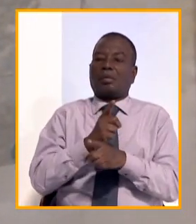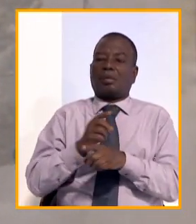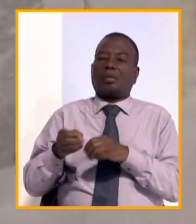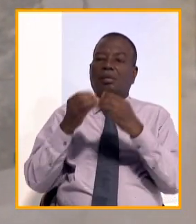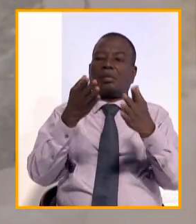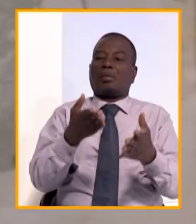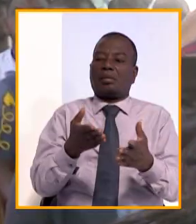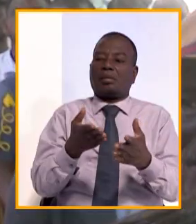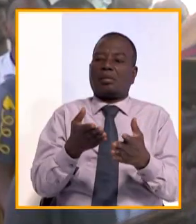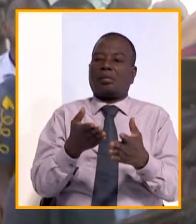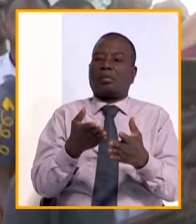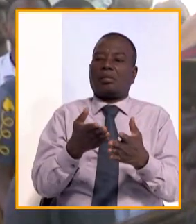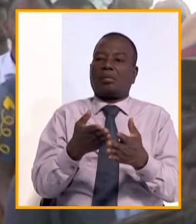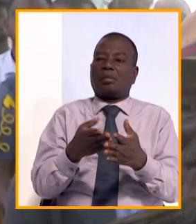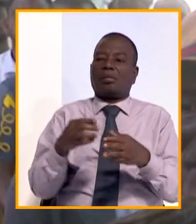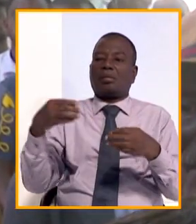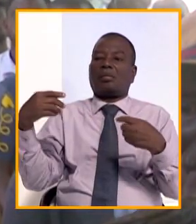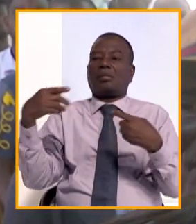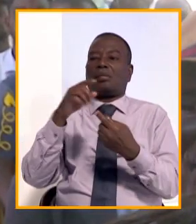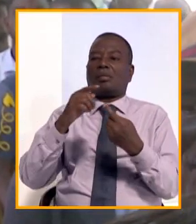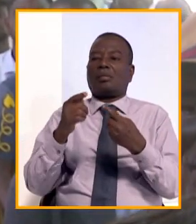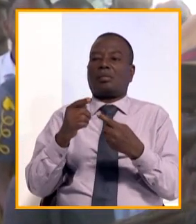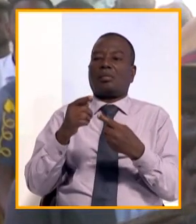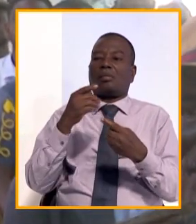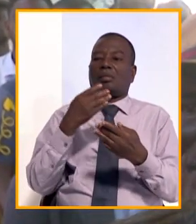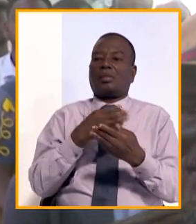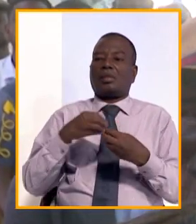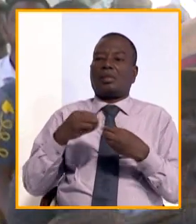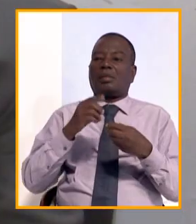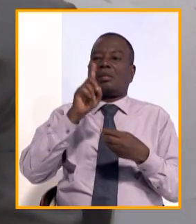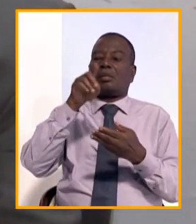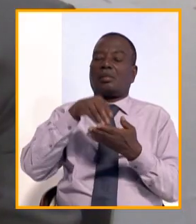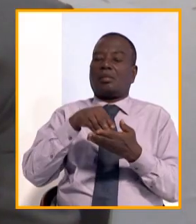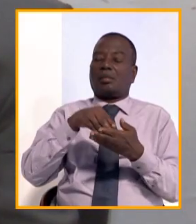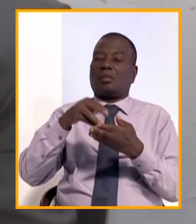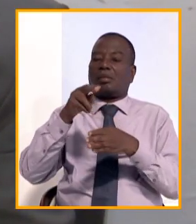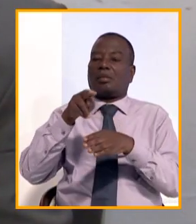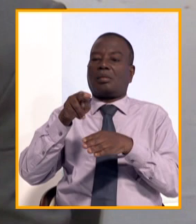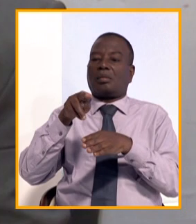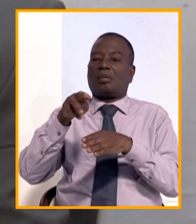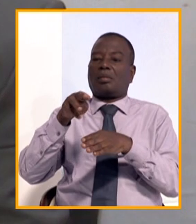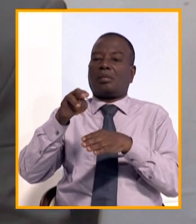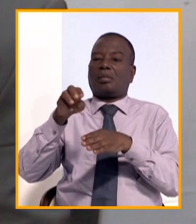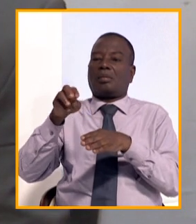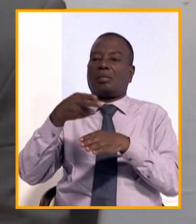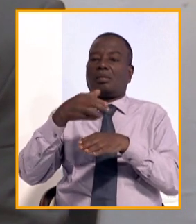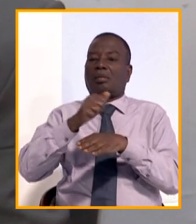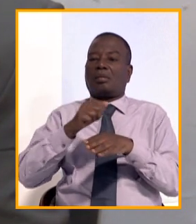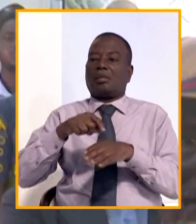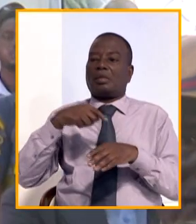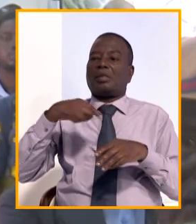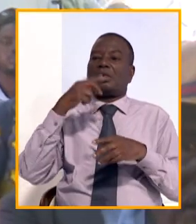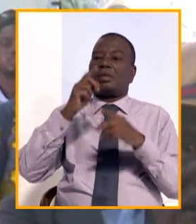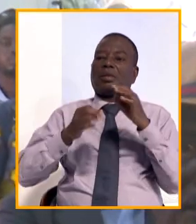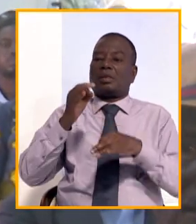va vous donner son équivalent. » Mais la bande, notre bande fait 1000 hectares. Donc on voudrait dire, s'ils veulent que